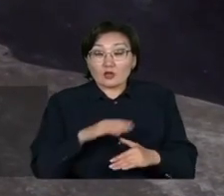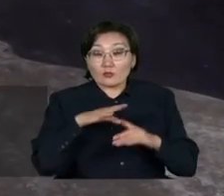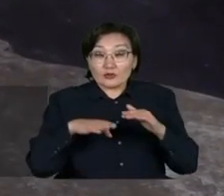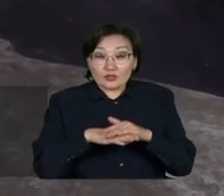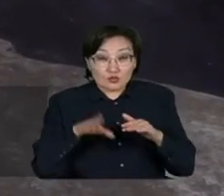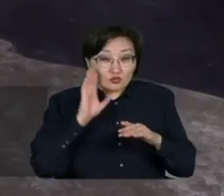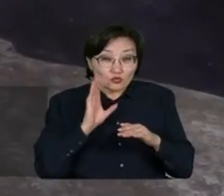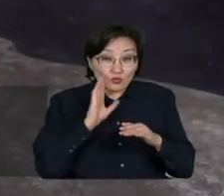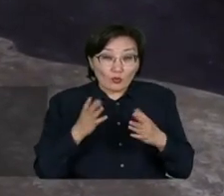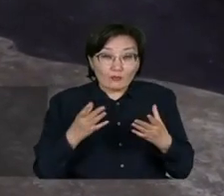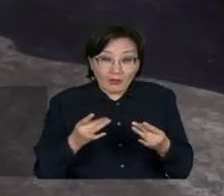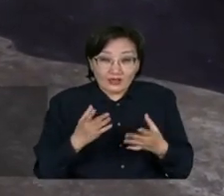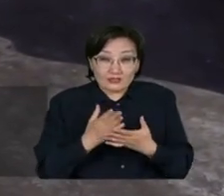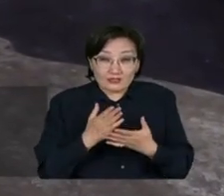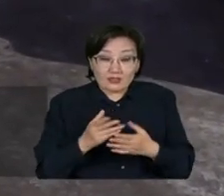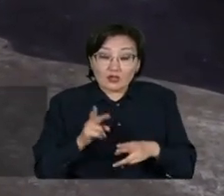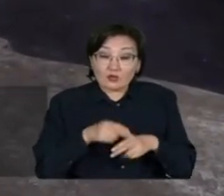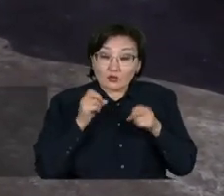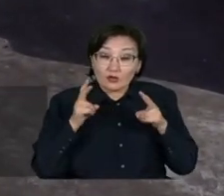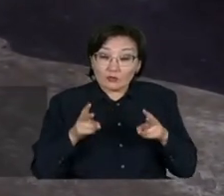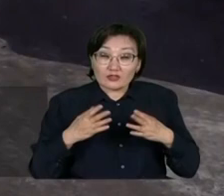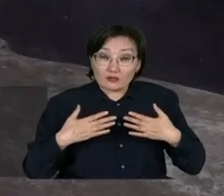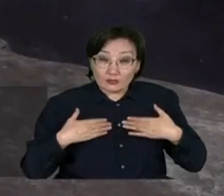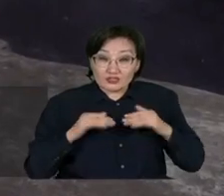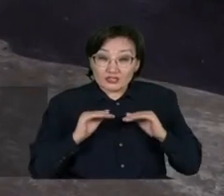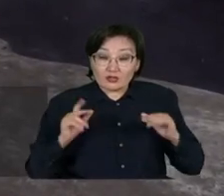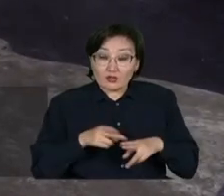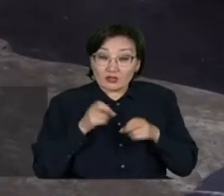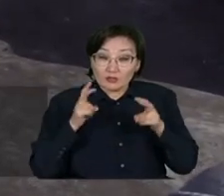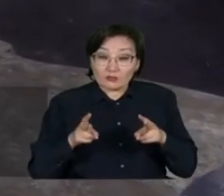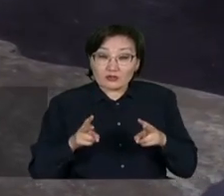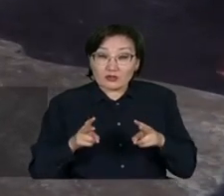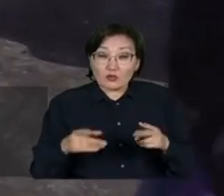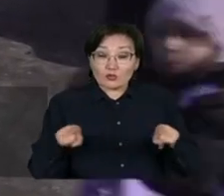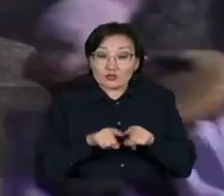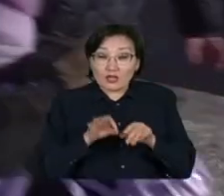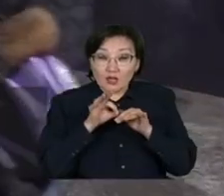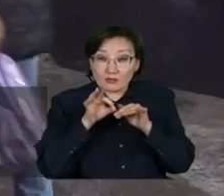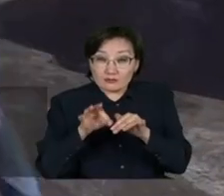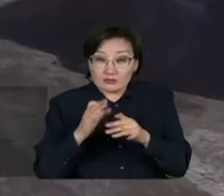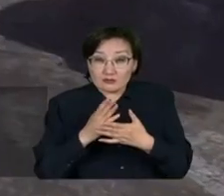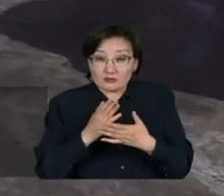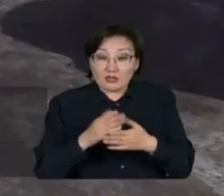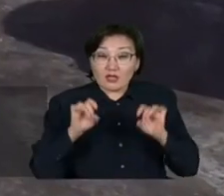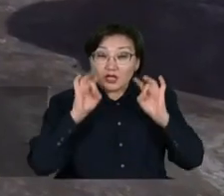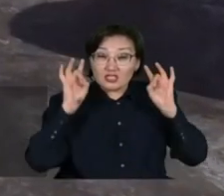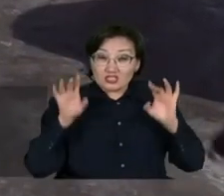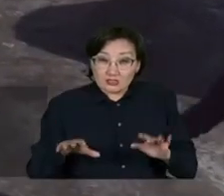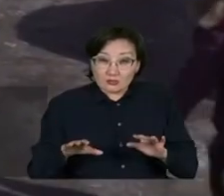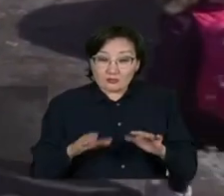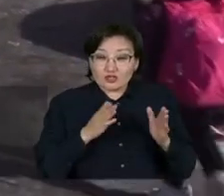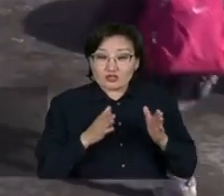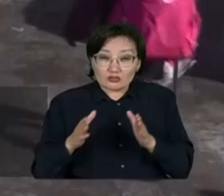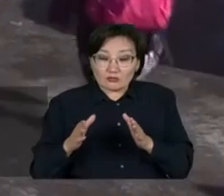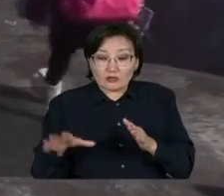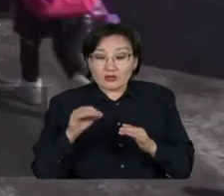бар деді. Сол енді қауіпсіз, мен балаларға қауіпсіз деп соны апартсан осылай. Да, аяқ астынан енді режим бәрін